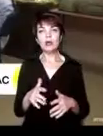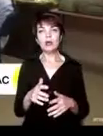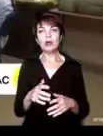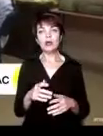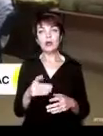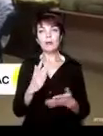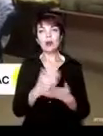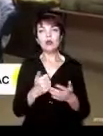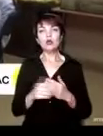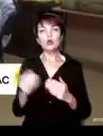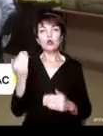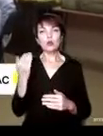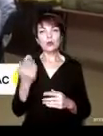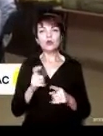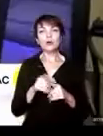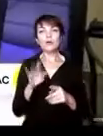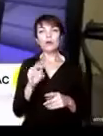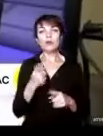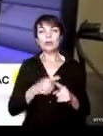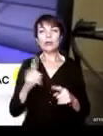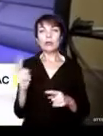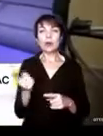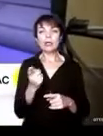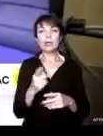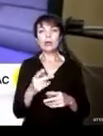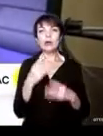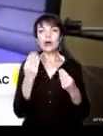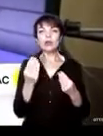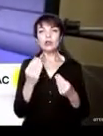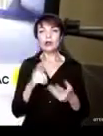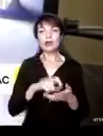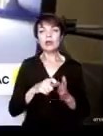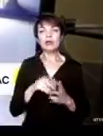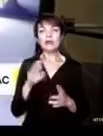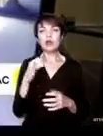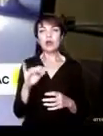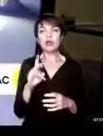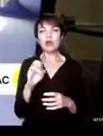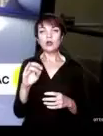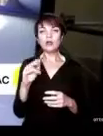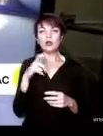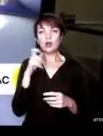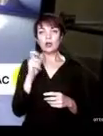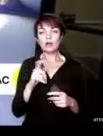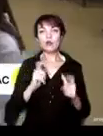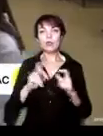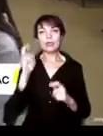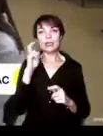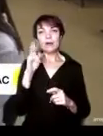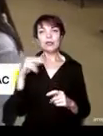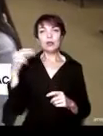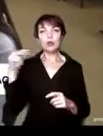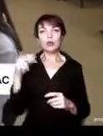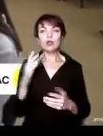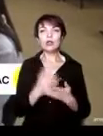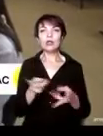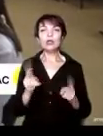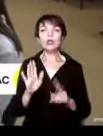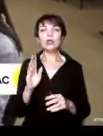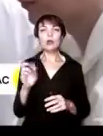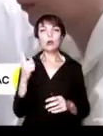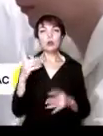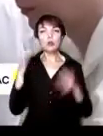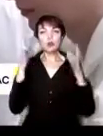того. За словами Вовка, це перший повноцінний клас віртуальної реальності в Україні. В університетах Києва та Запоріжжя є лише по одному